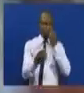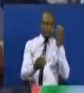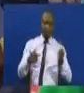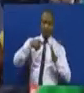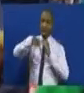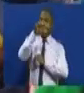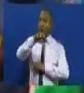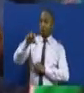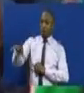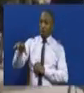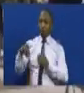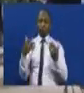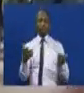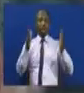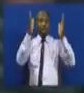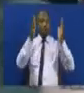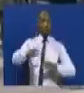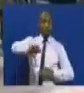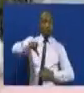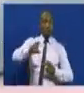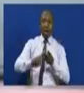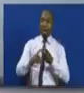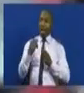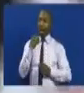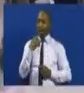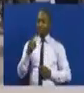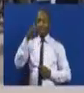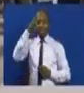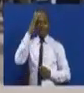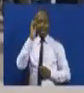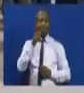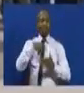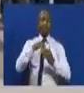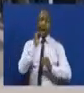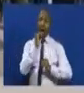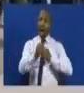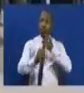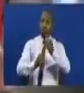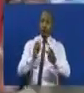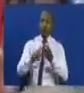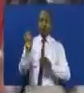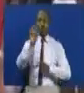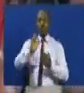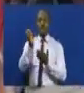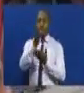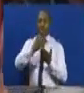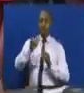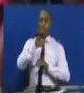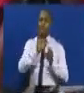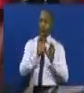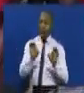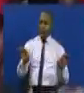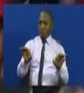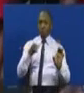huo, mkuu wa mkoa Hassan Hatib Hassan amesema serikali ipo katika hatua ya kutafuta eneo maalum litakalotumiwa